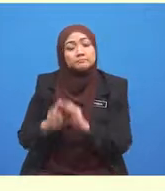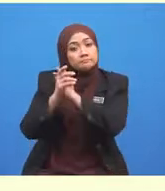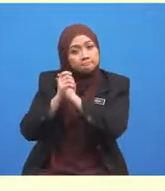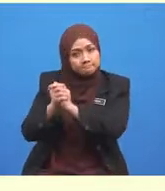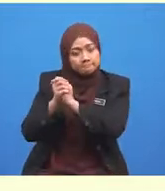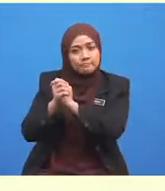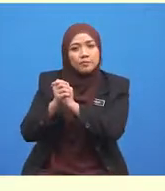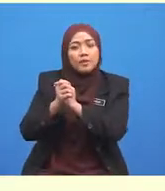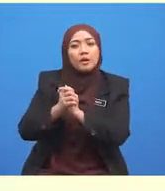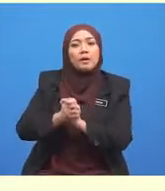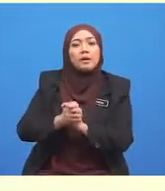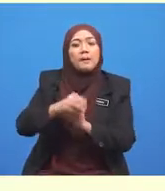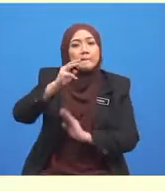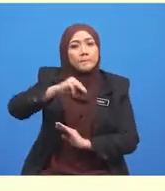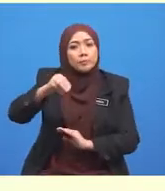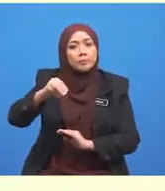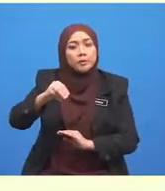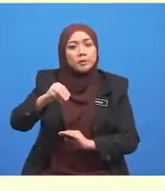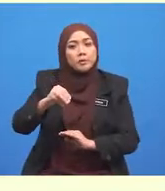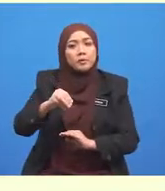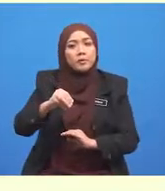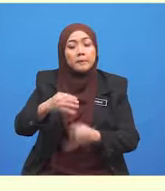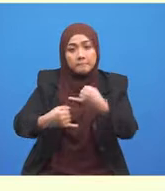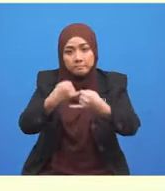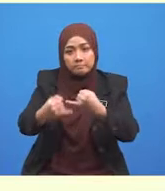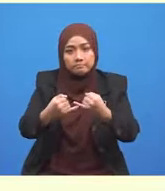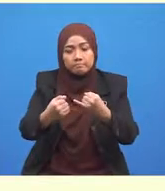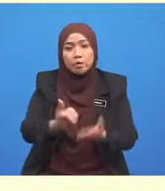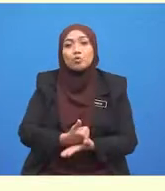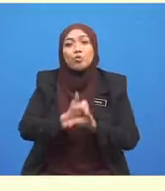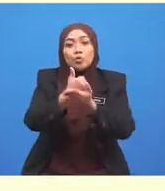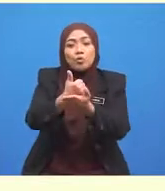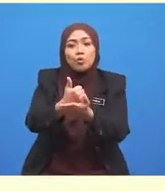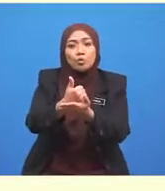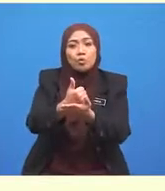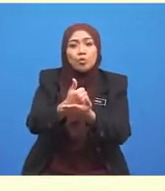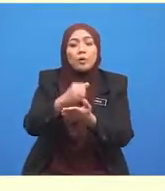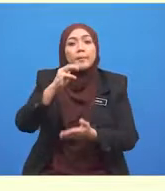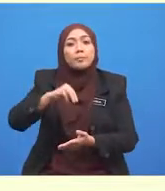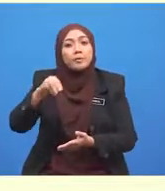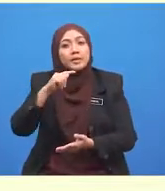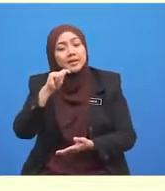Tanya, anda berjaya membantu Izrayan berbelanja dengan berjimat.